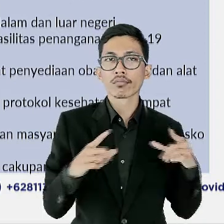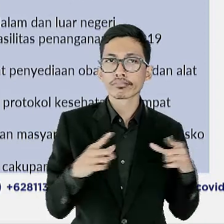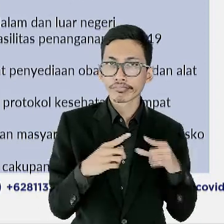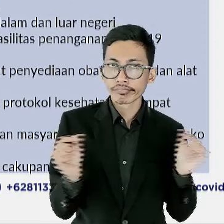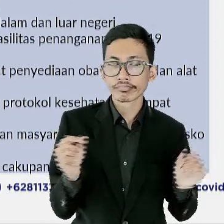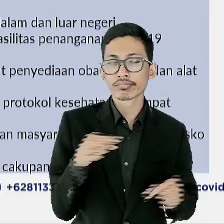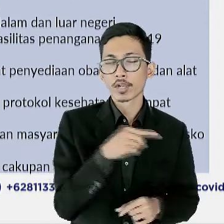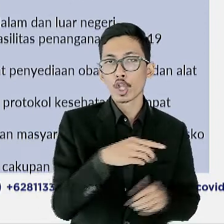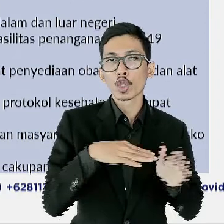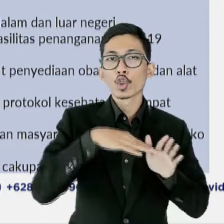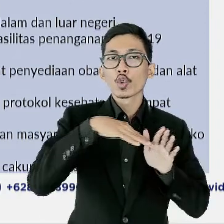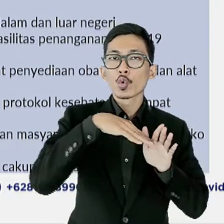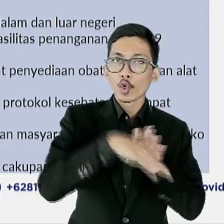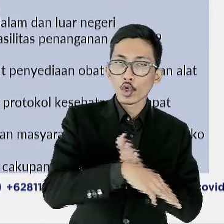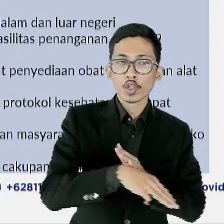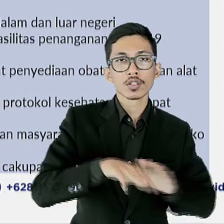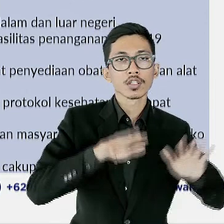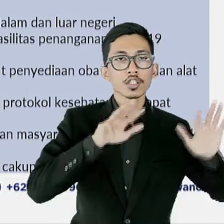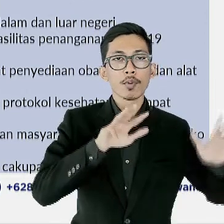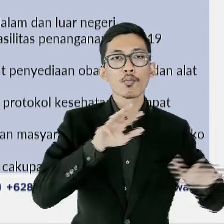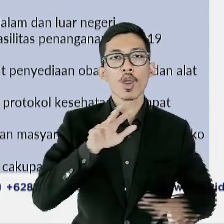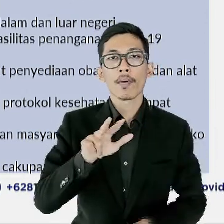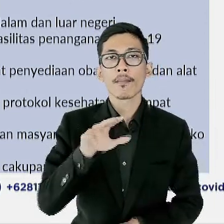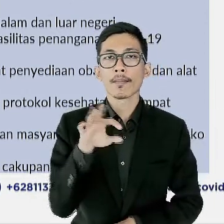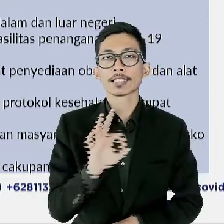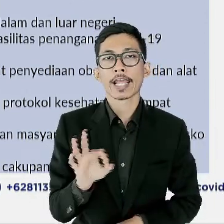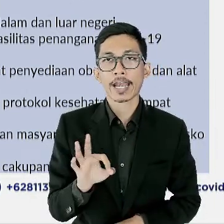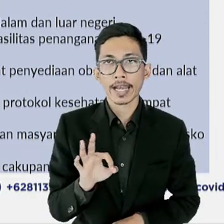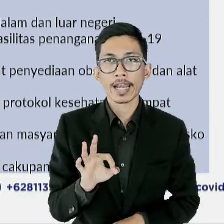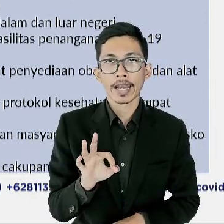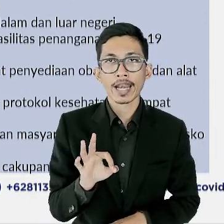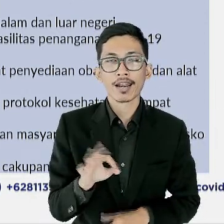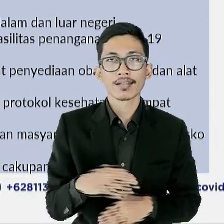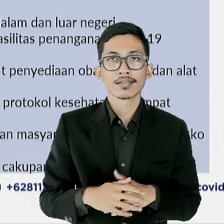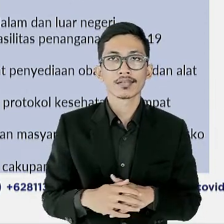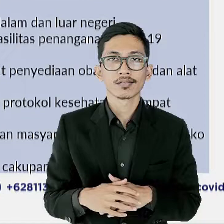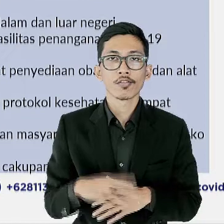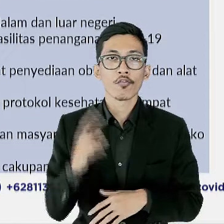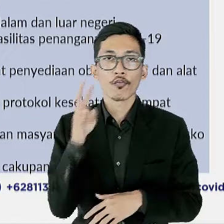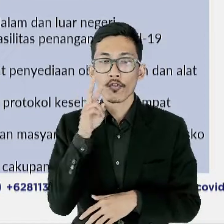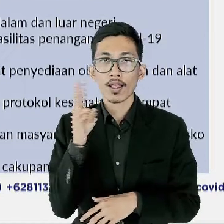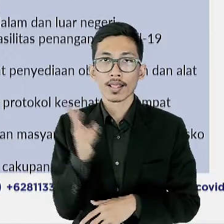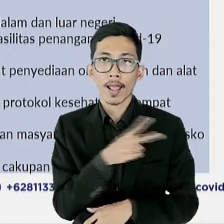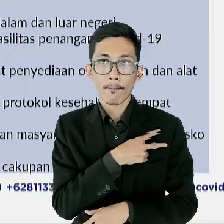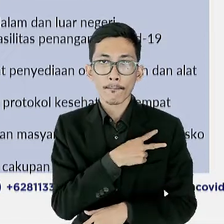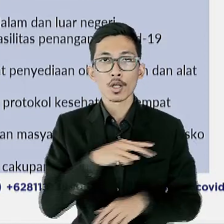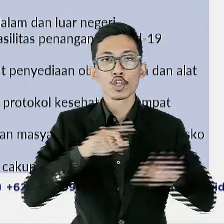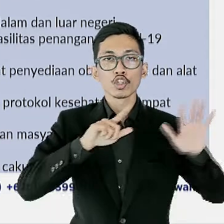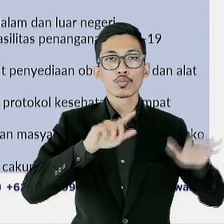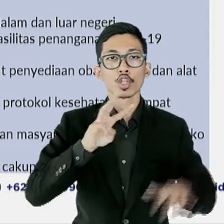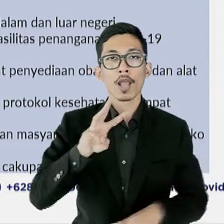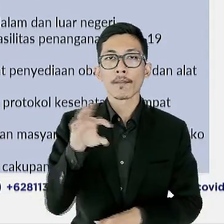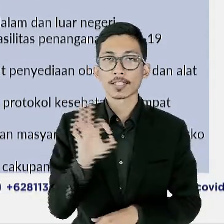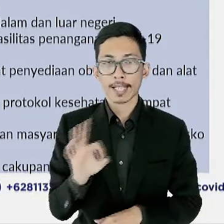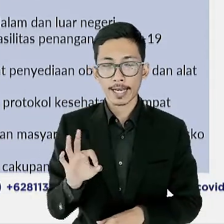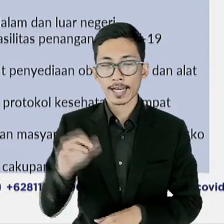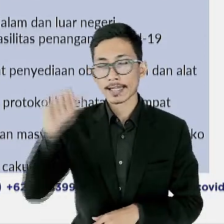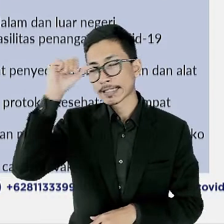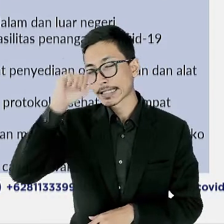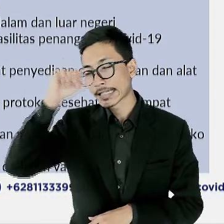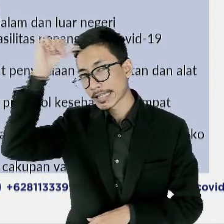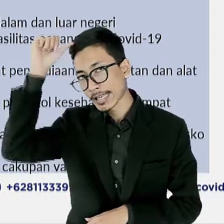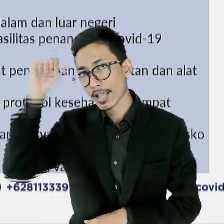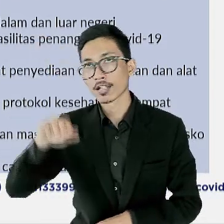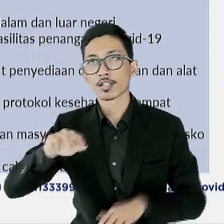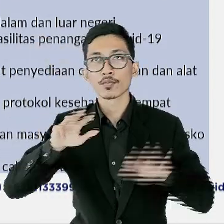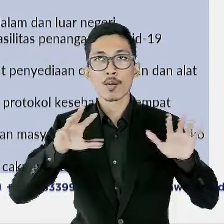98% dibandingkan dengan negara lain seperti Vietnam 73%, India 90%, dan